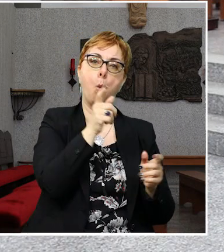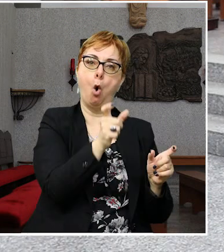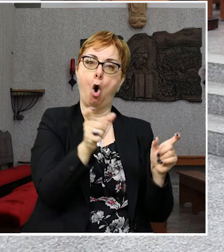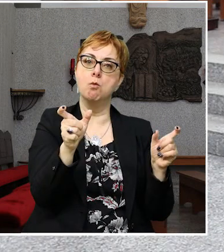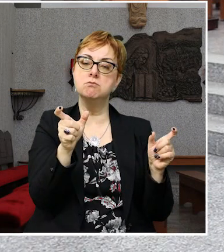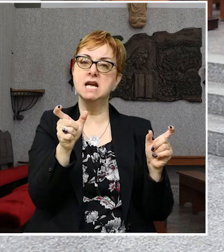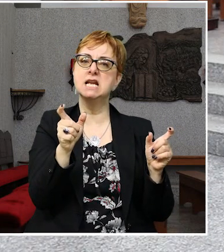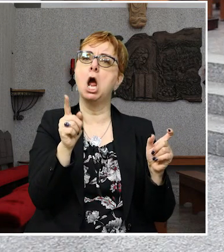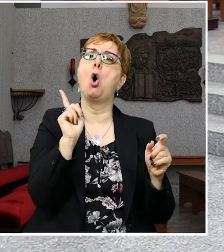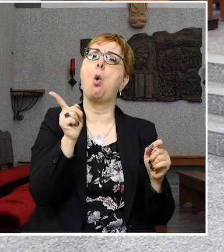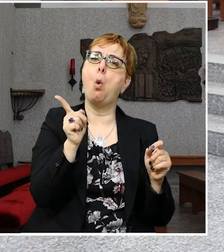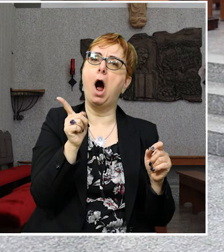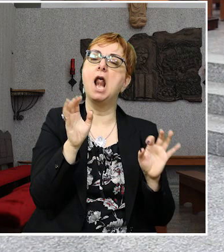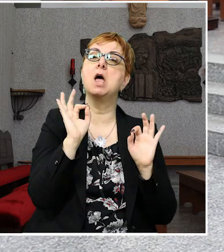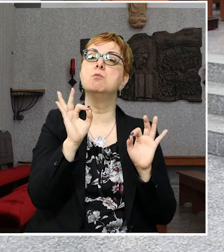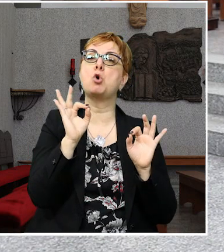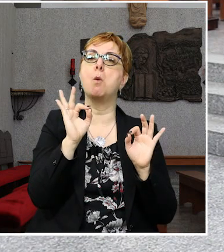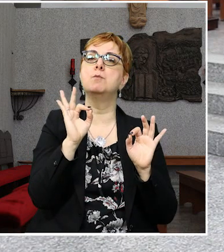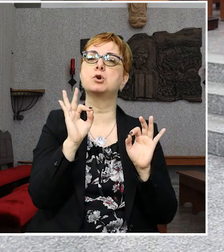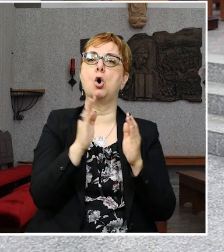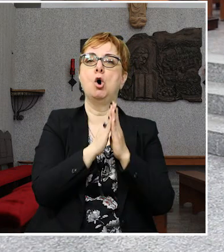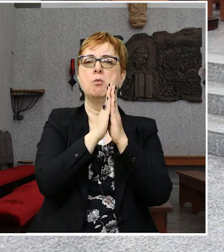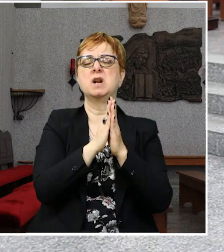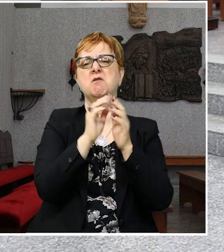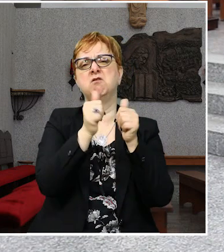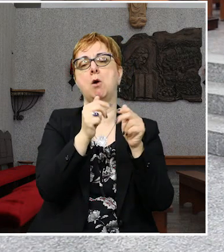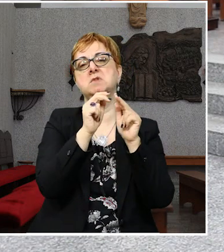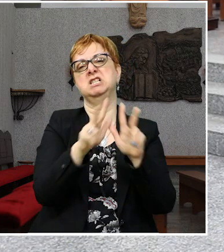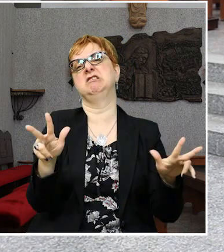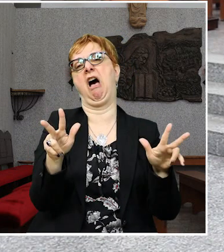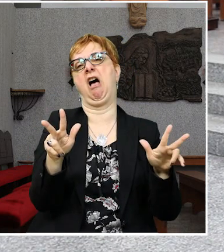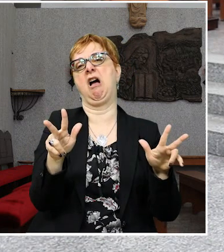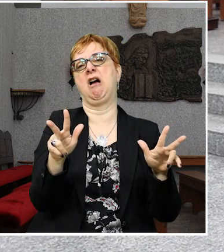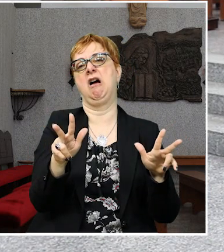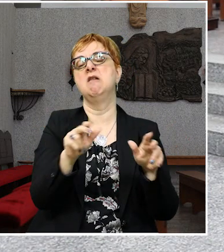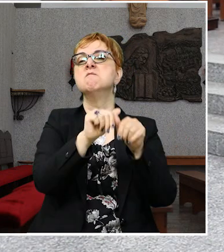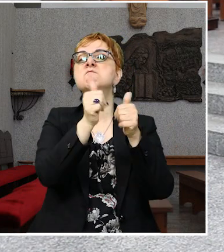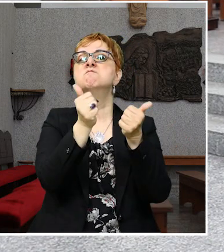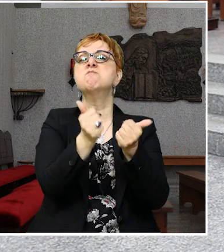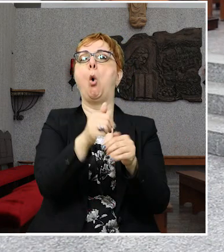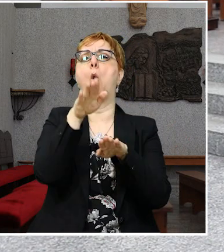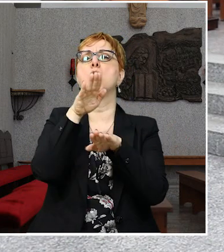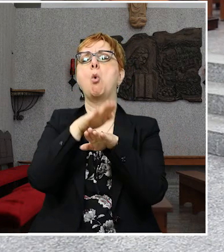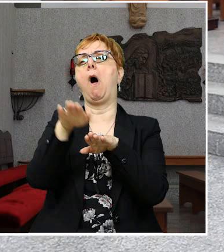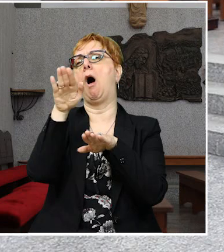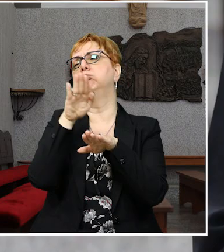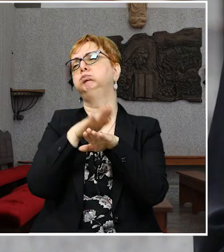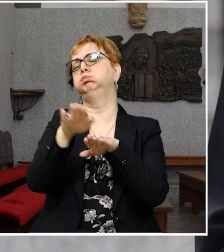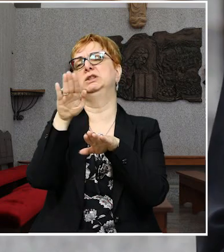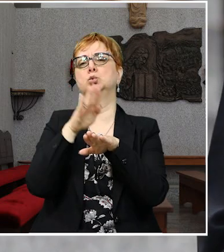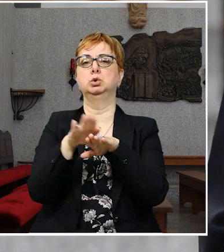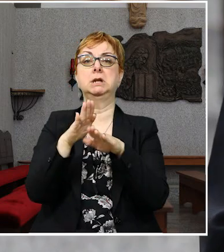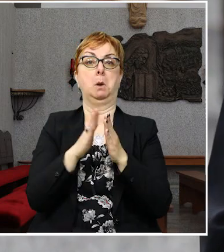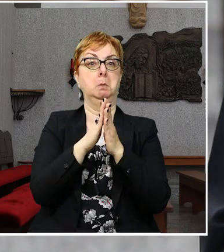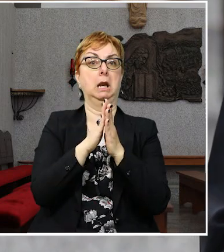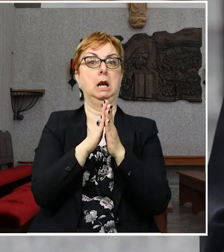all'uomo è quello di pregare stancamente, in maniera abitudinaria,